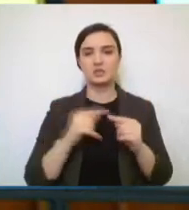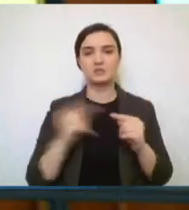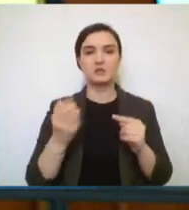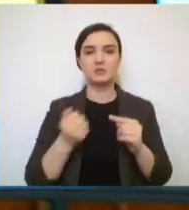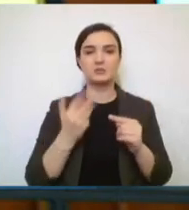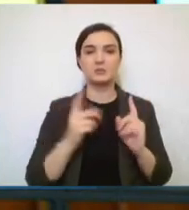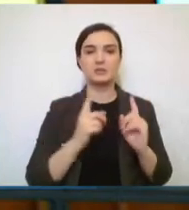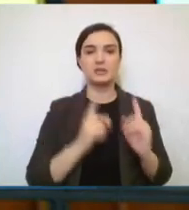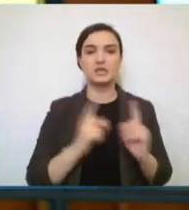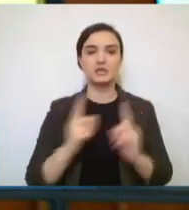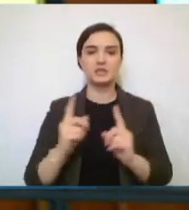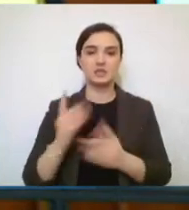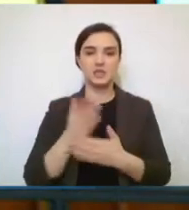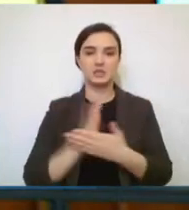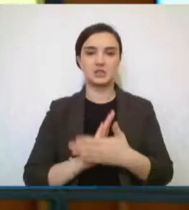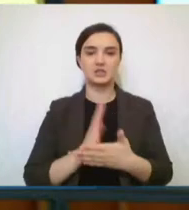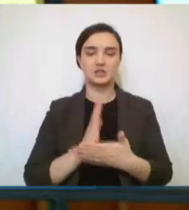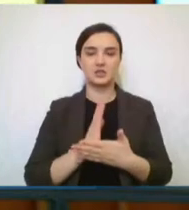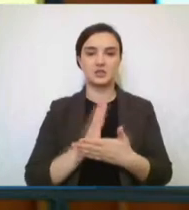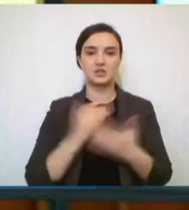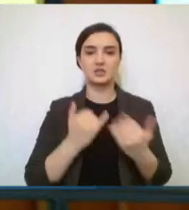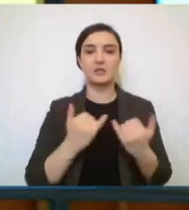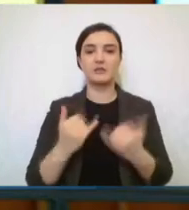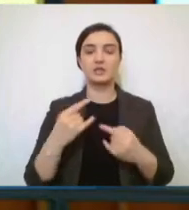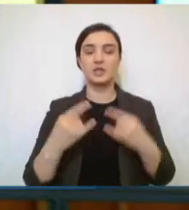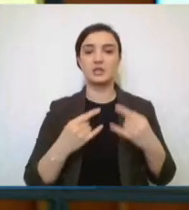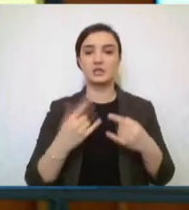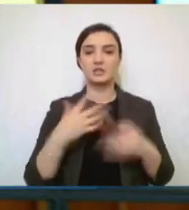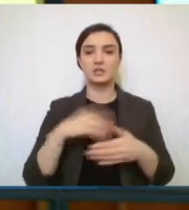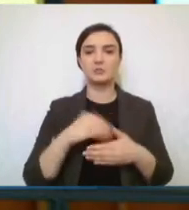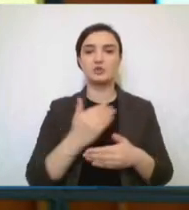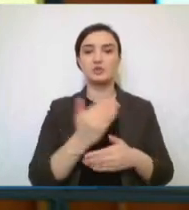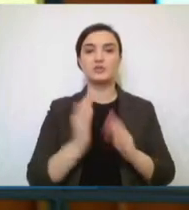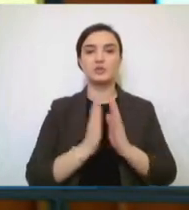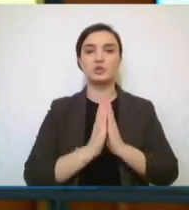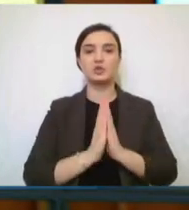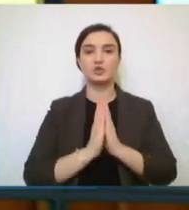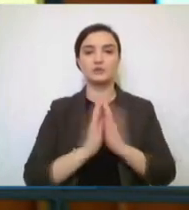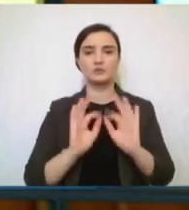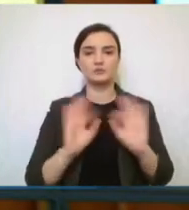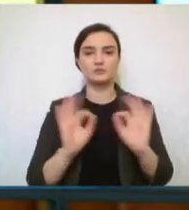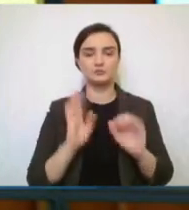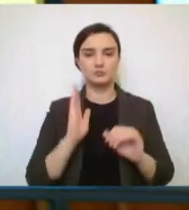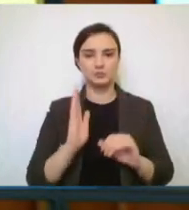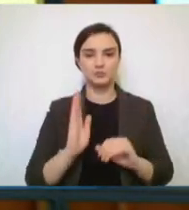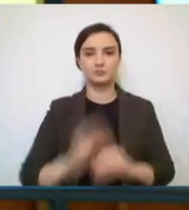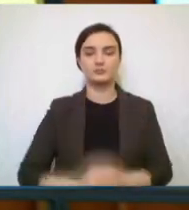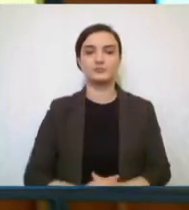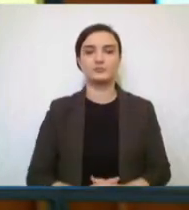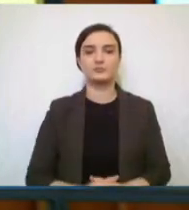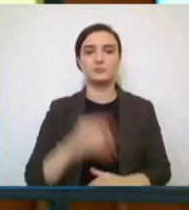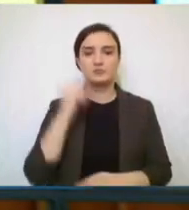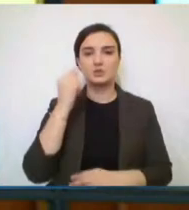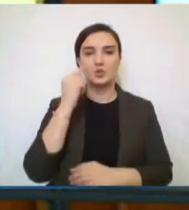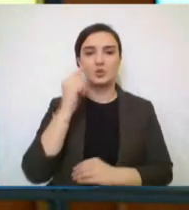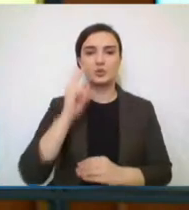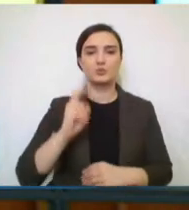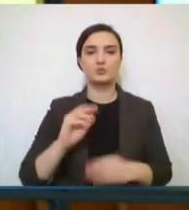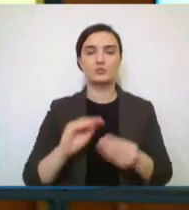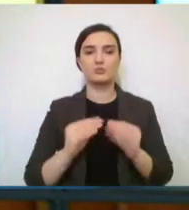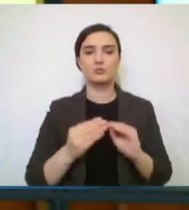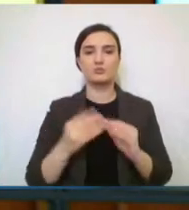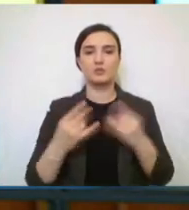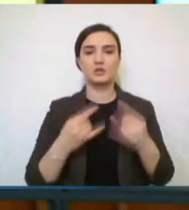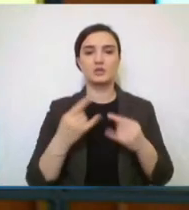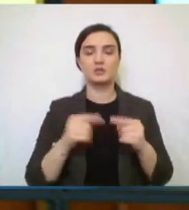შედგება. დღევანდელ გადაცემაში თქვენი თხოვნით ჩვენ ვისაუბრებთ ფსიქოლოგიურ პრობლემებზე, გადაცემის პირველი